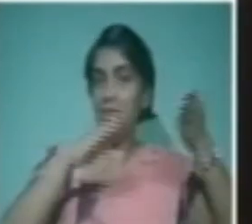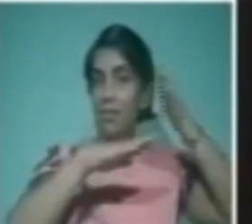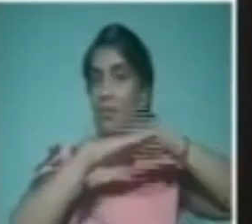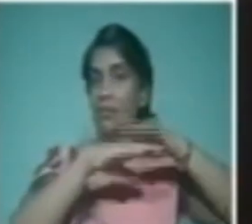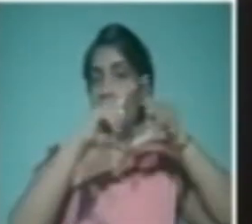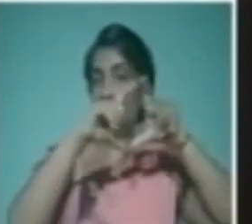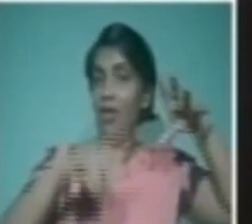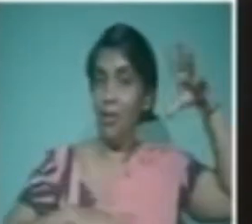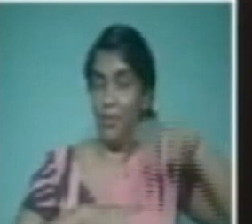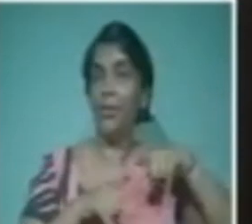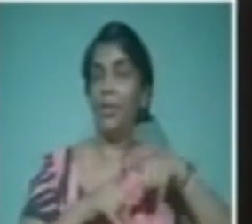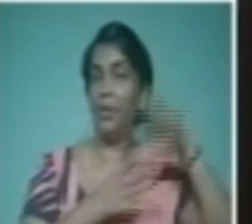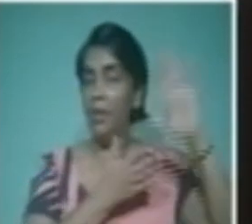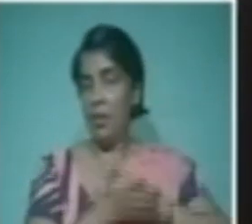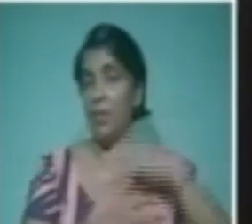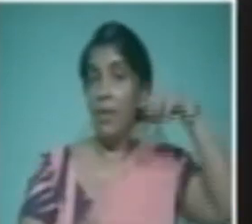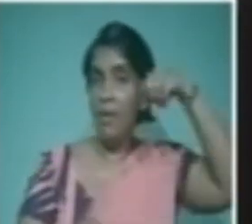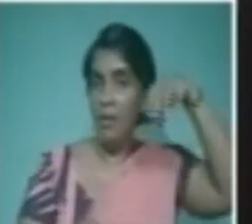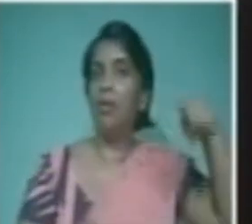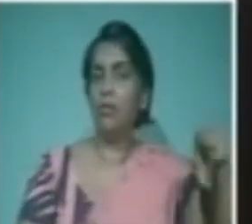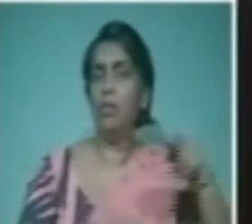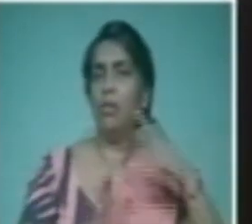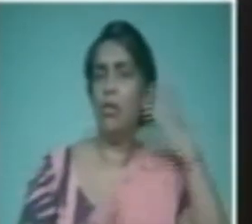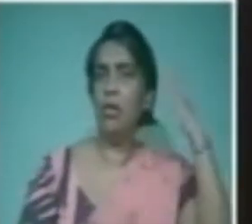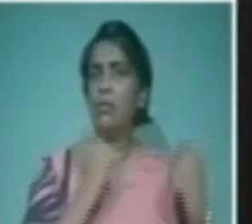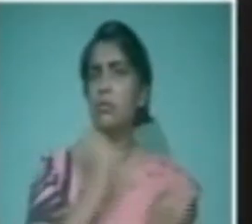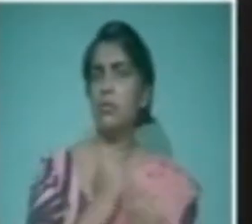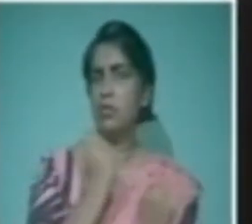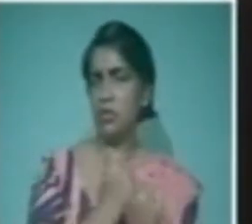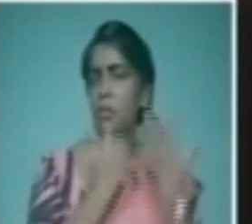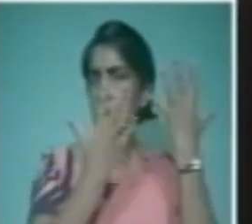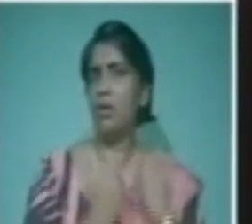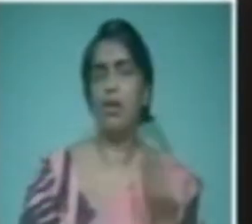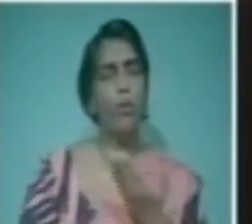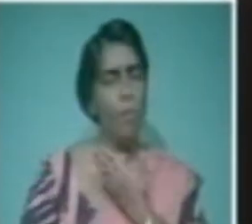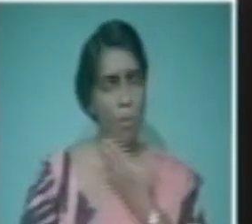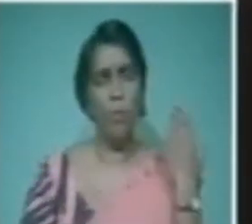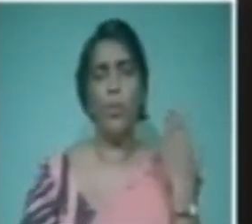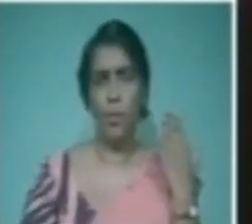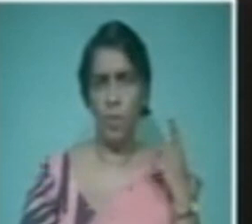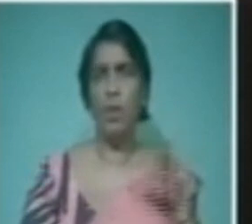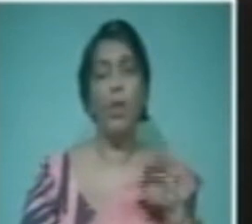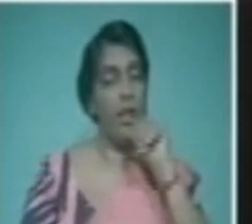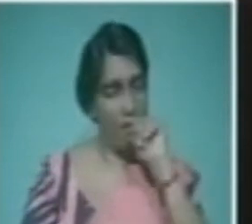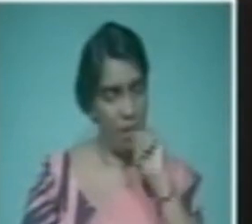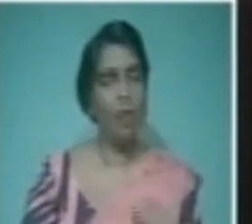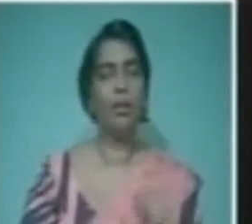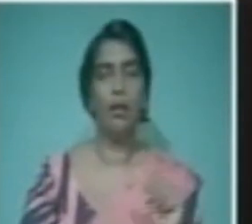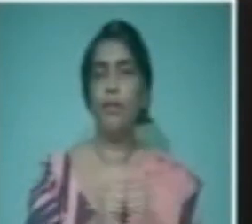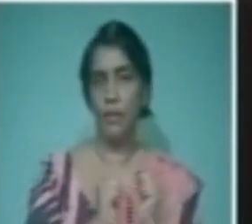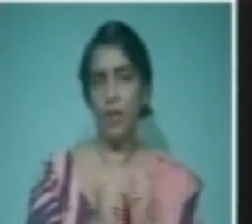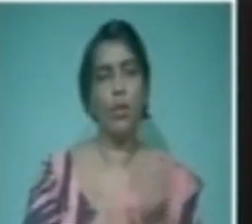kriyaatmaka karannata atta washenma ewata jaatyantara aadhara laba ganna puluwa eka Sakti wasin ma karanda puluan